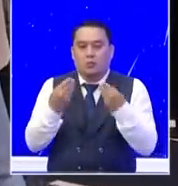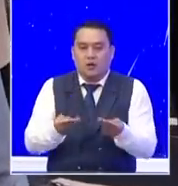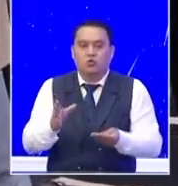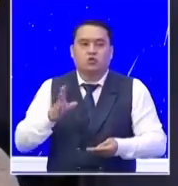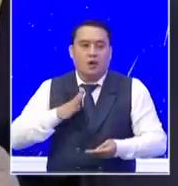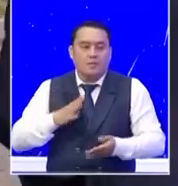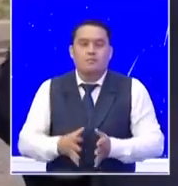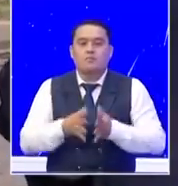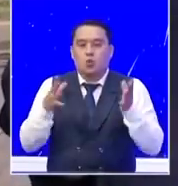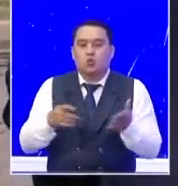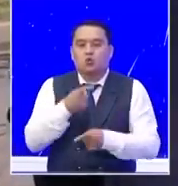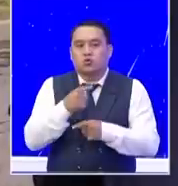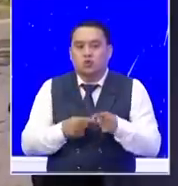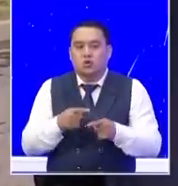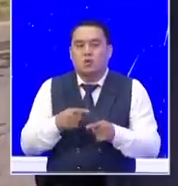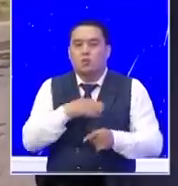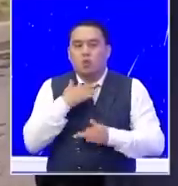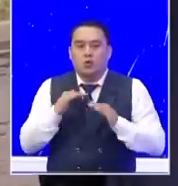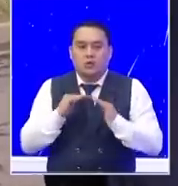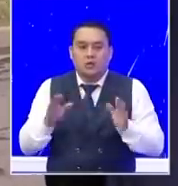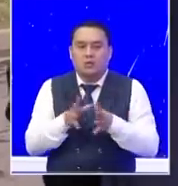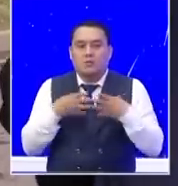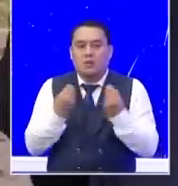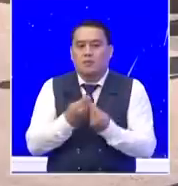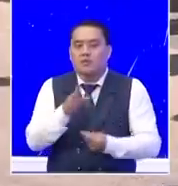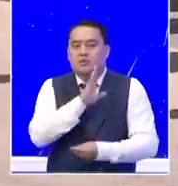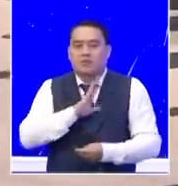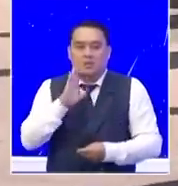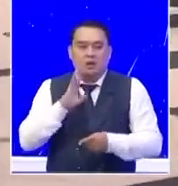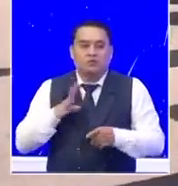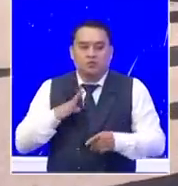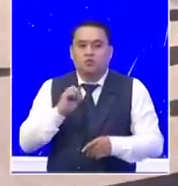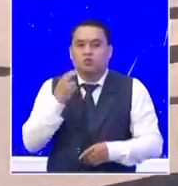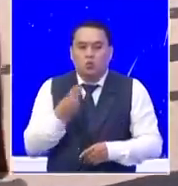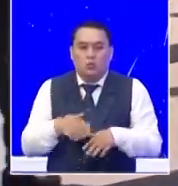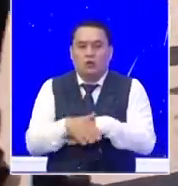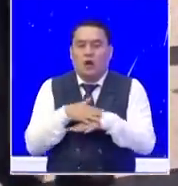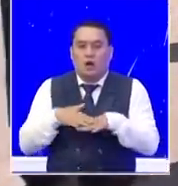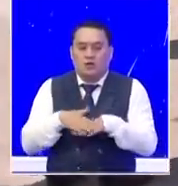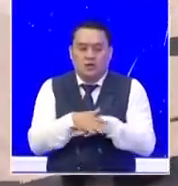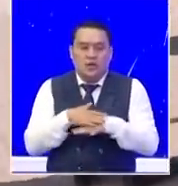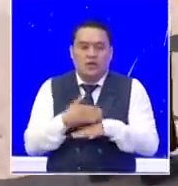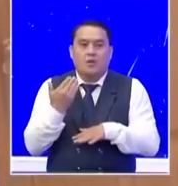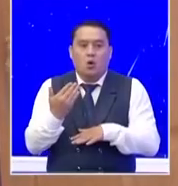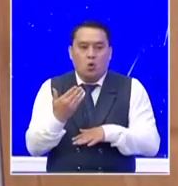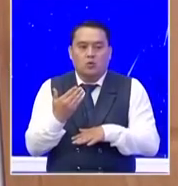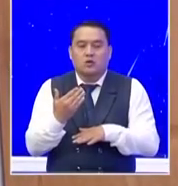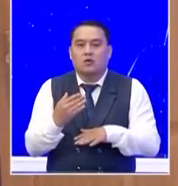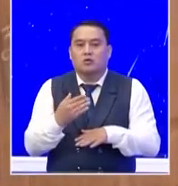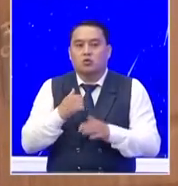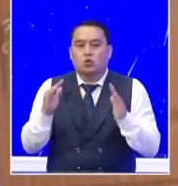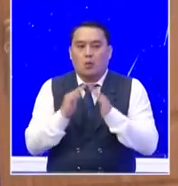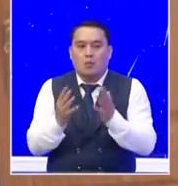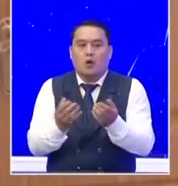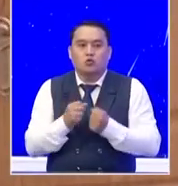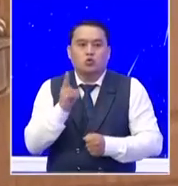жилплощади. Большая часть из них – многодетные и малообеспеченные семьи, а также социально уязвимые слои населения. Одним словом, дома